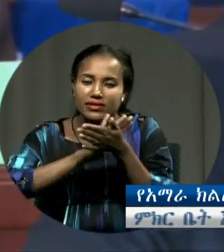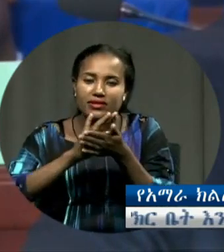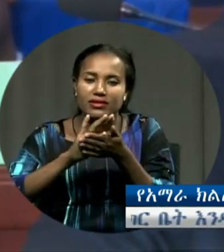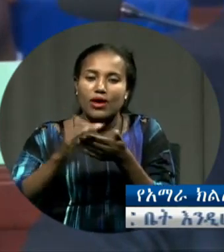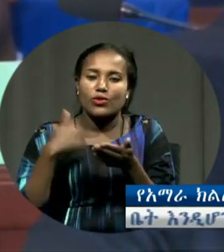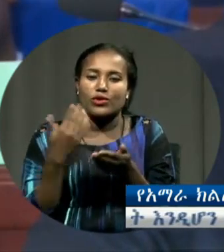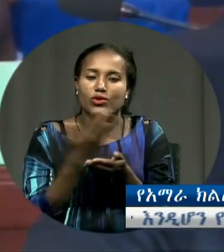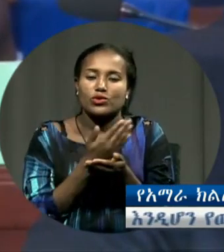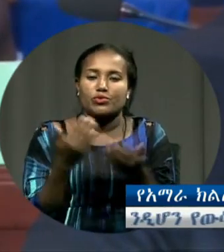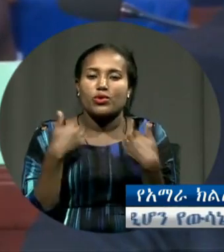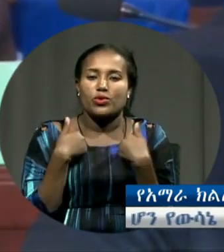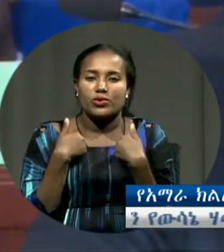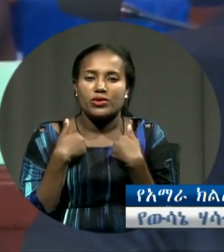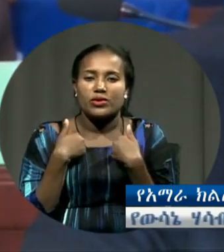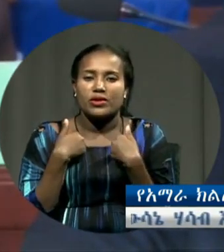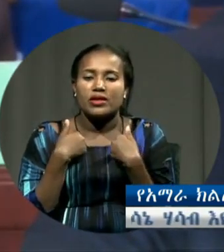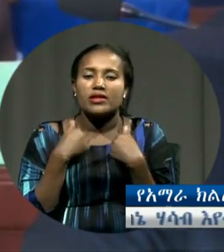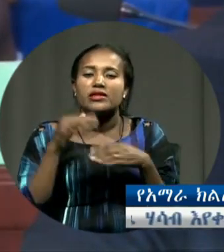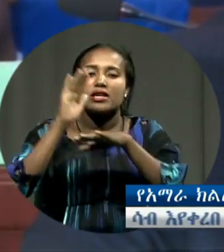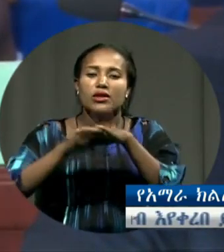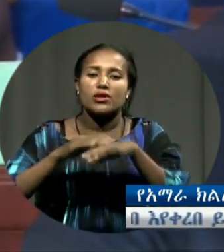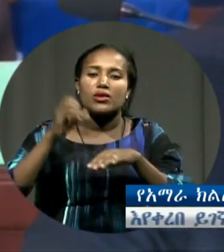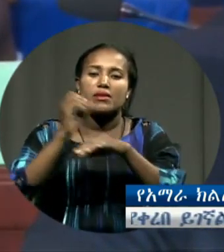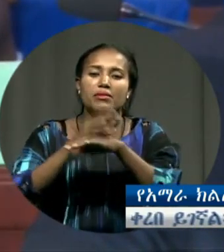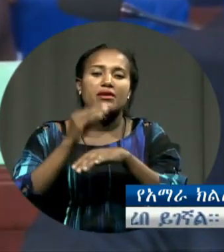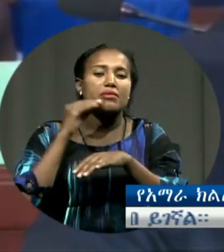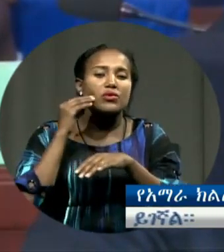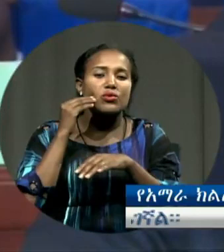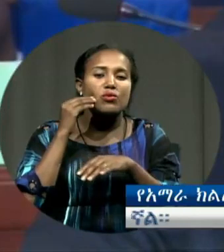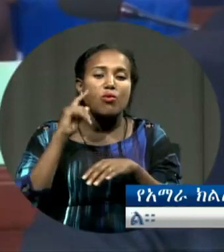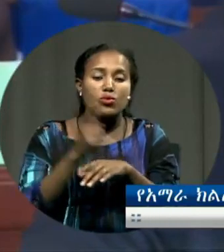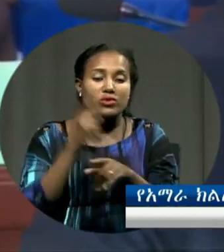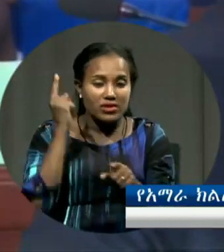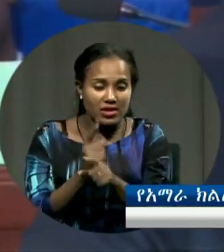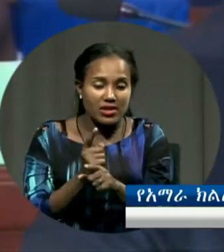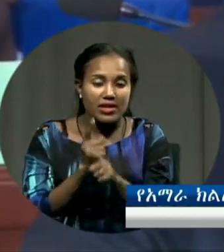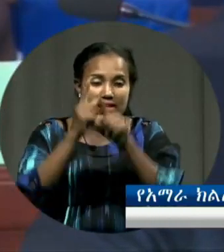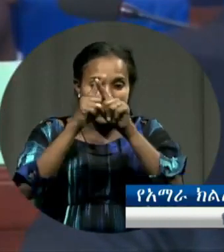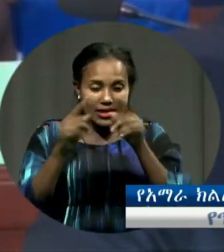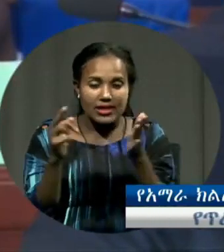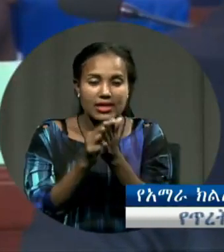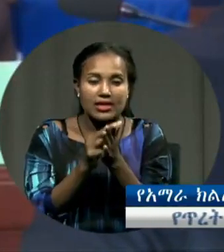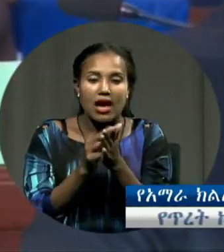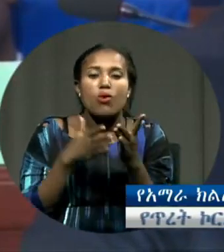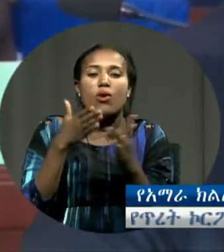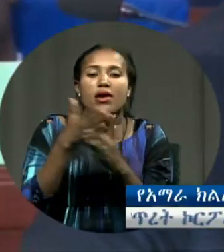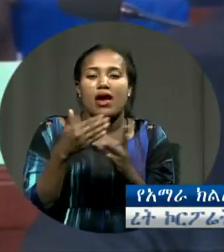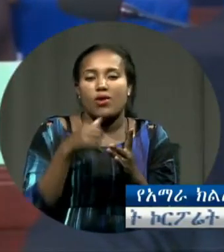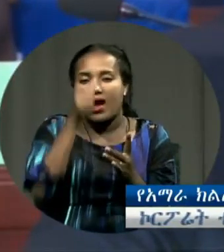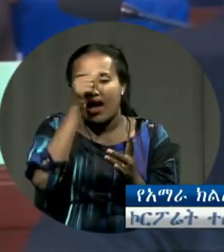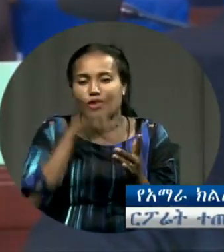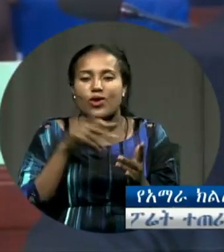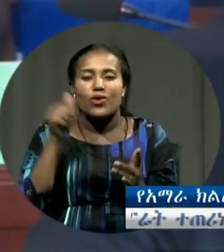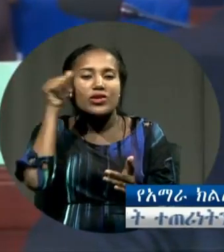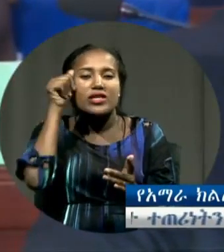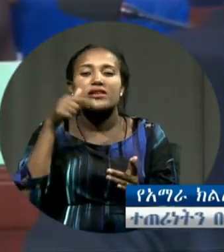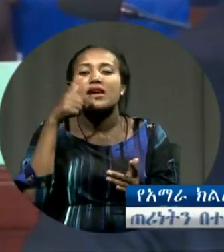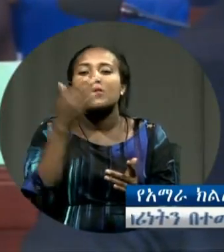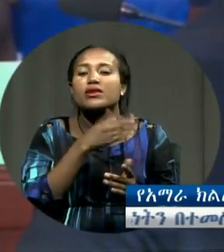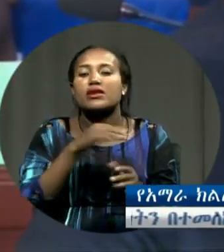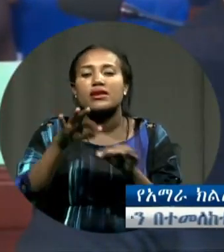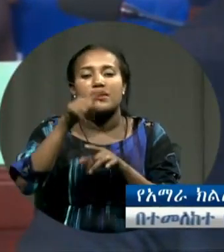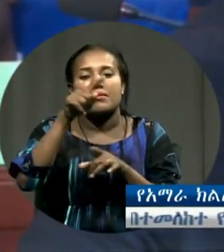ነገሮች ቢኖሩት ተጠያቂነቱ ለምክር ቤት መሆኑ ተገቢ ነው። ግን ከህግ አኳያ ያለውን አቶ እውነት ያለውን ነገር ማስመር አለብን የሚል ሀሳብ